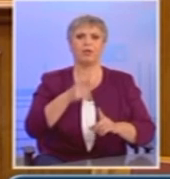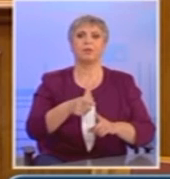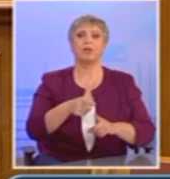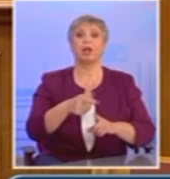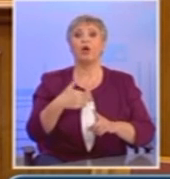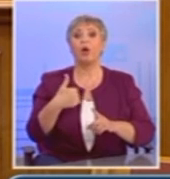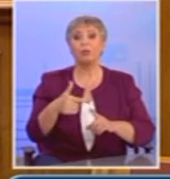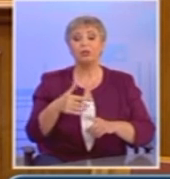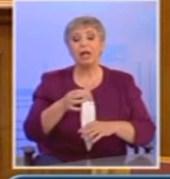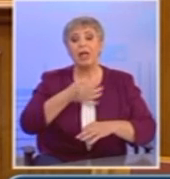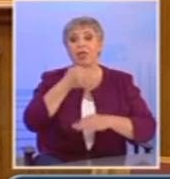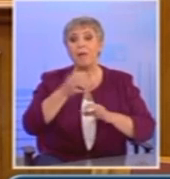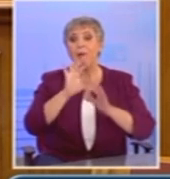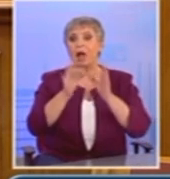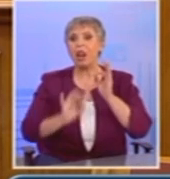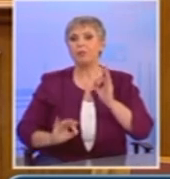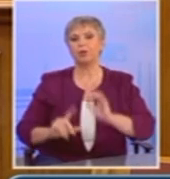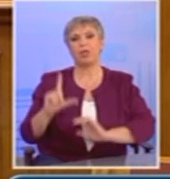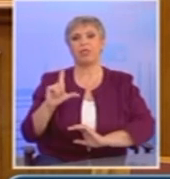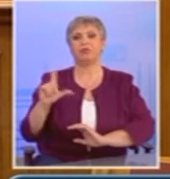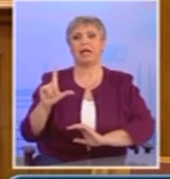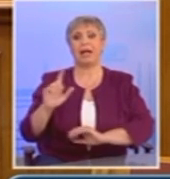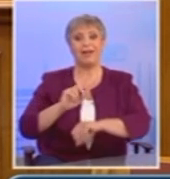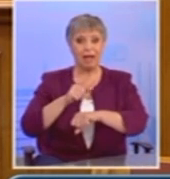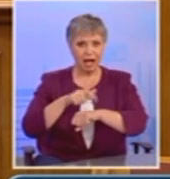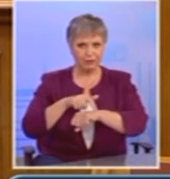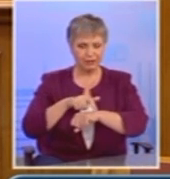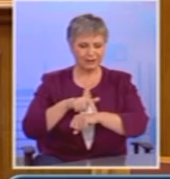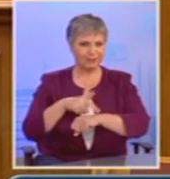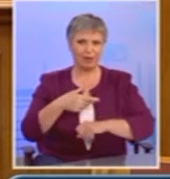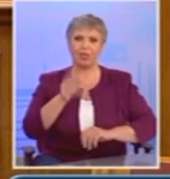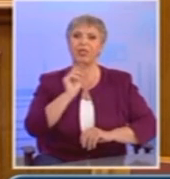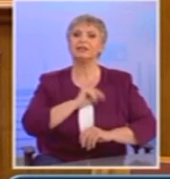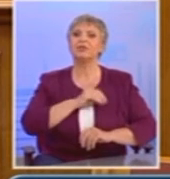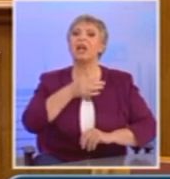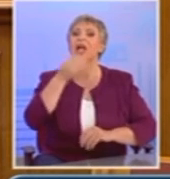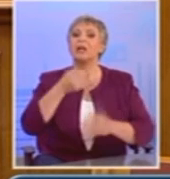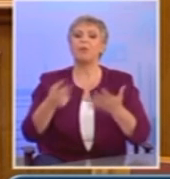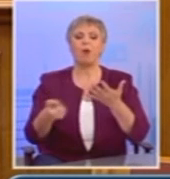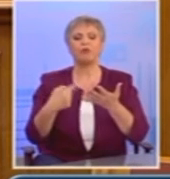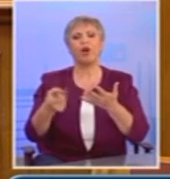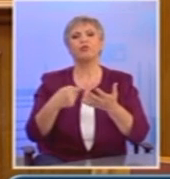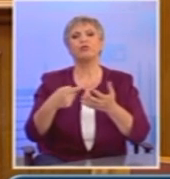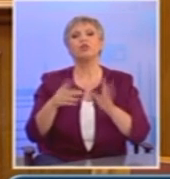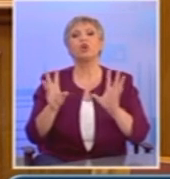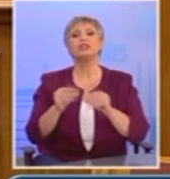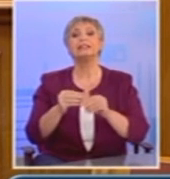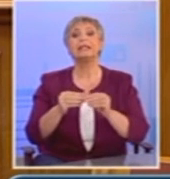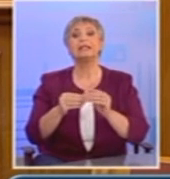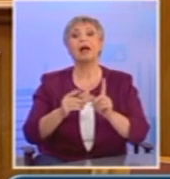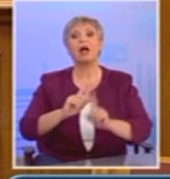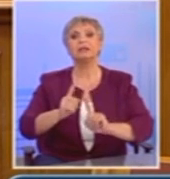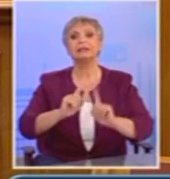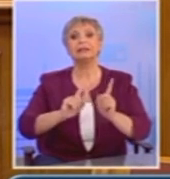τη Δευτέρα. Δεν είναι τώρα η ώρα να αποτιμήσουμε τη συμφωνία. Τώρα είναι η ώρα